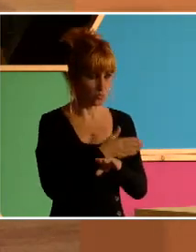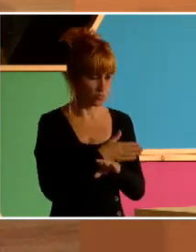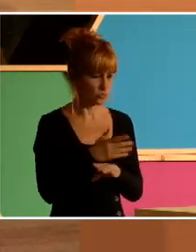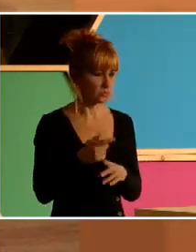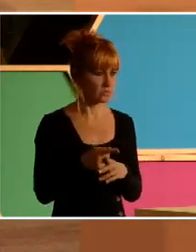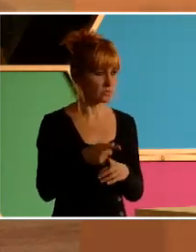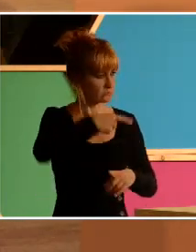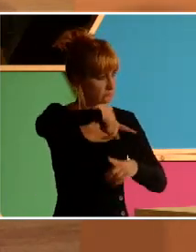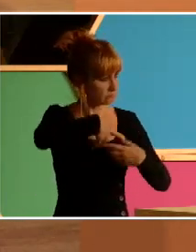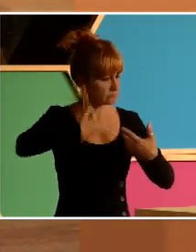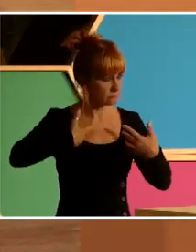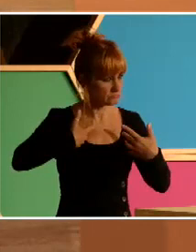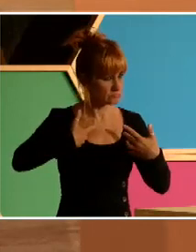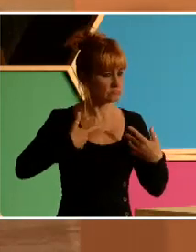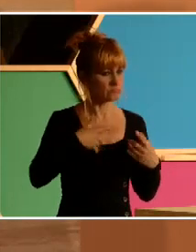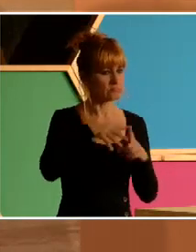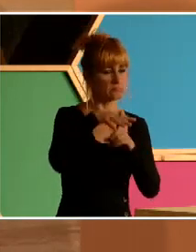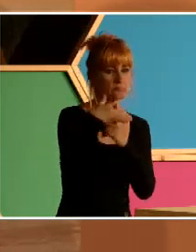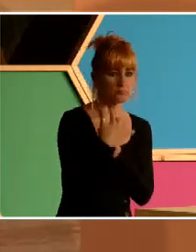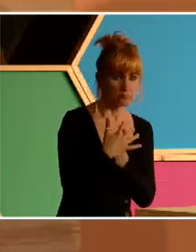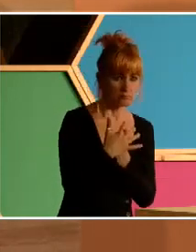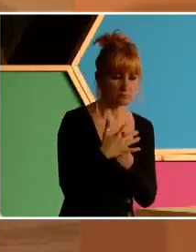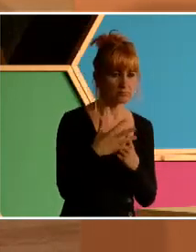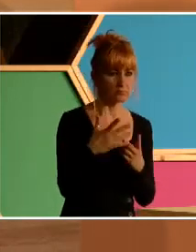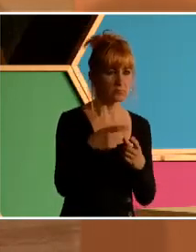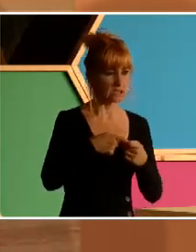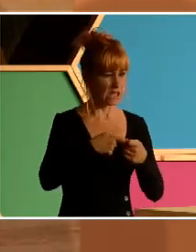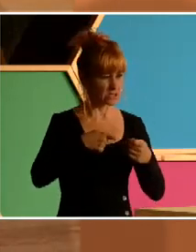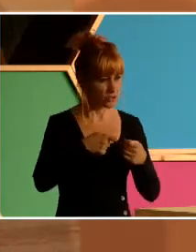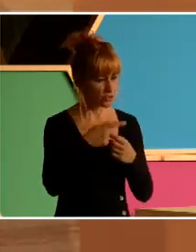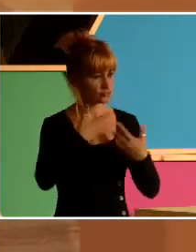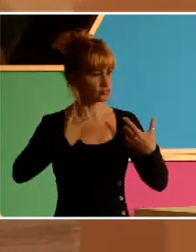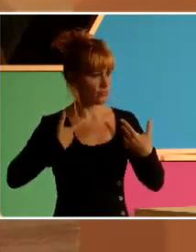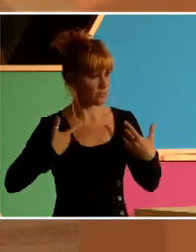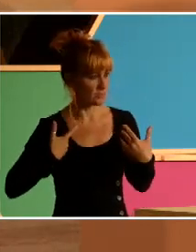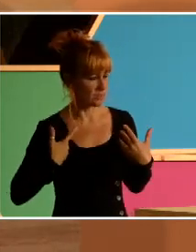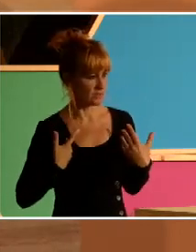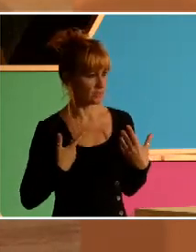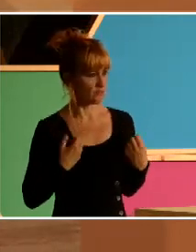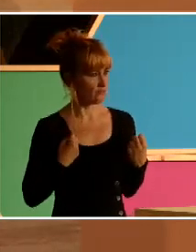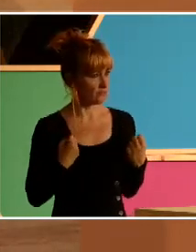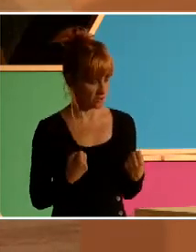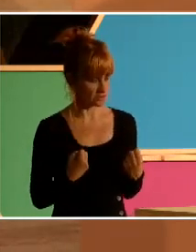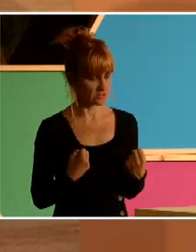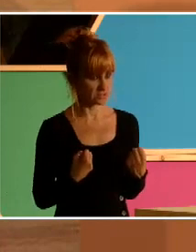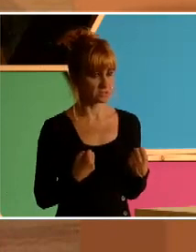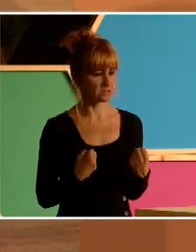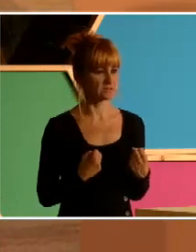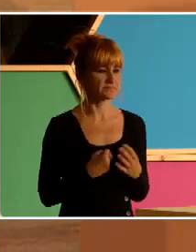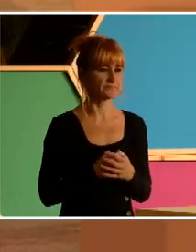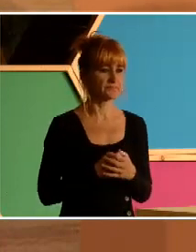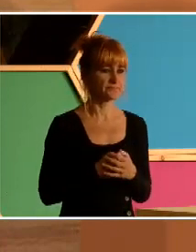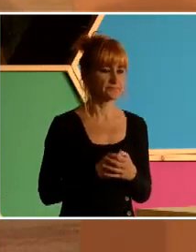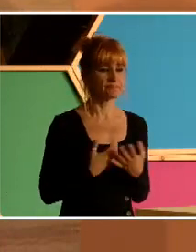i que hem patit en situacions, no? Hem tingut situacions de tensió i de patiment forts. Doncs precisament